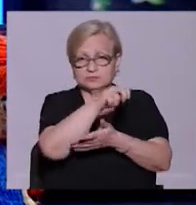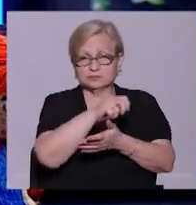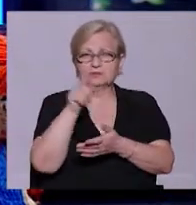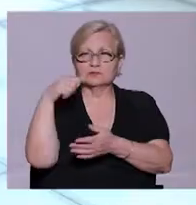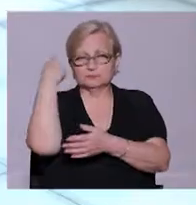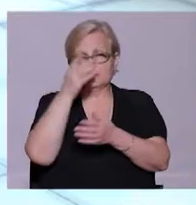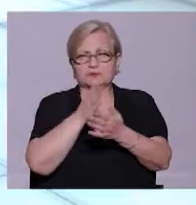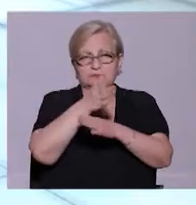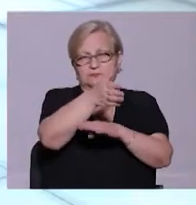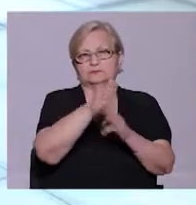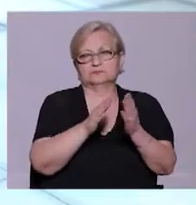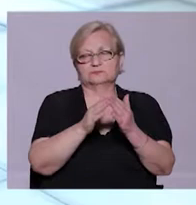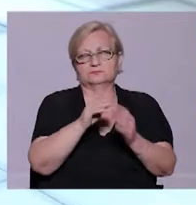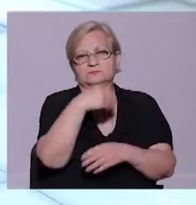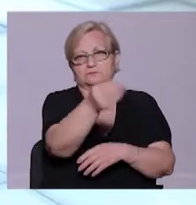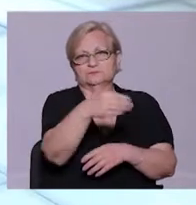მასთან მიაქვს.